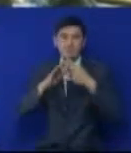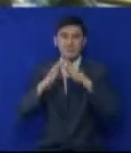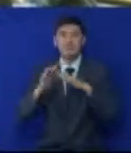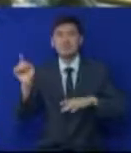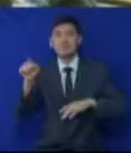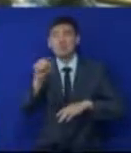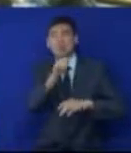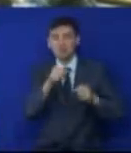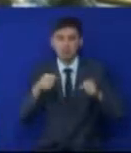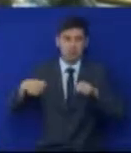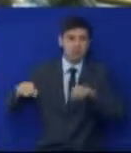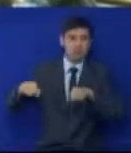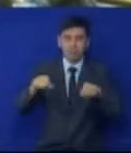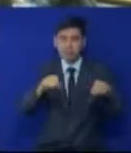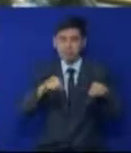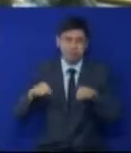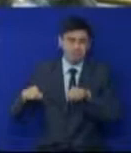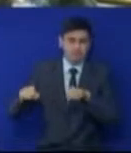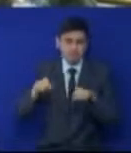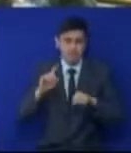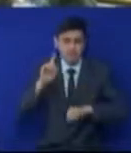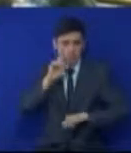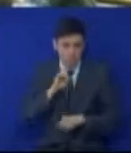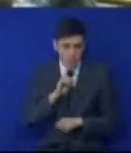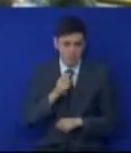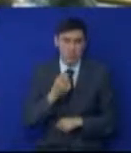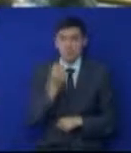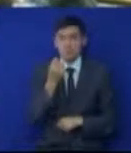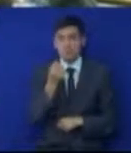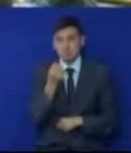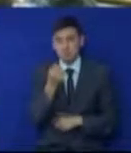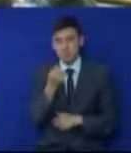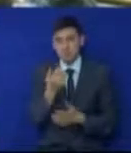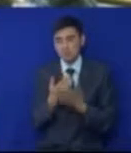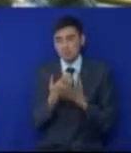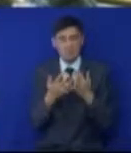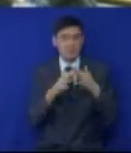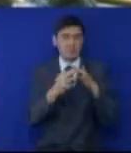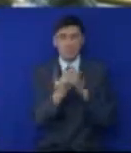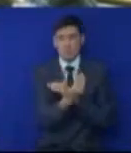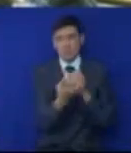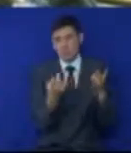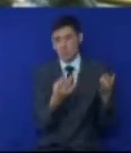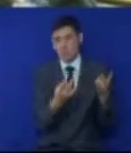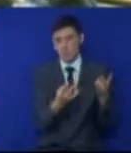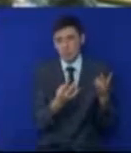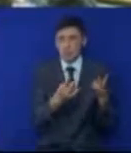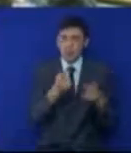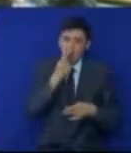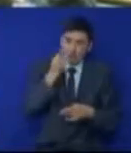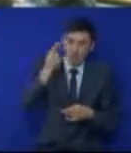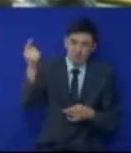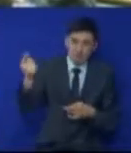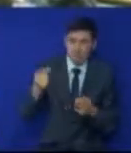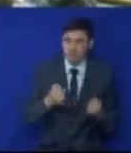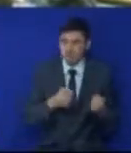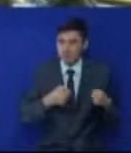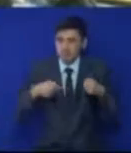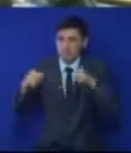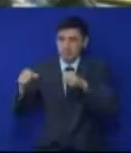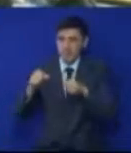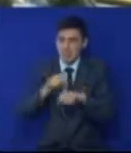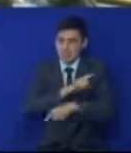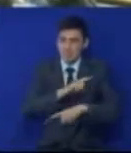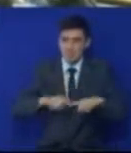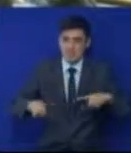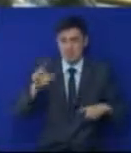ауыл шаруашылығына да немесе көптеген сондай бір орталықтан алыс жерлерде орналасқан ауылды